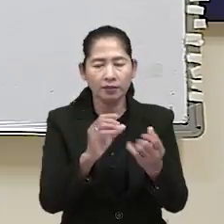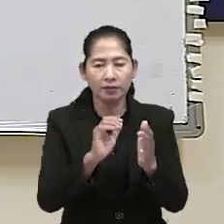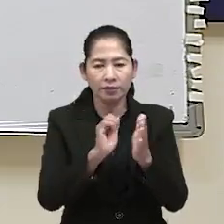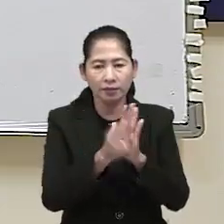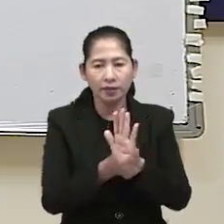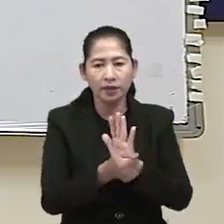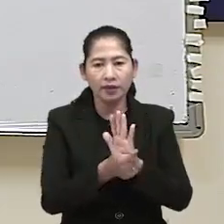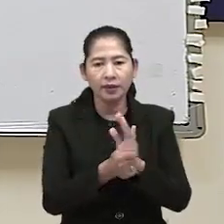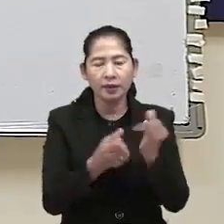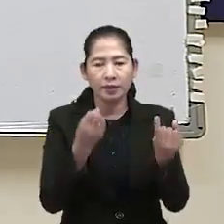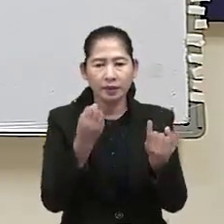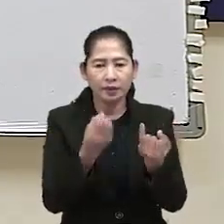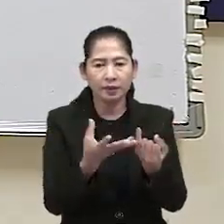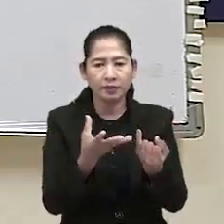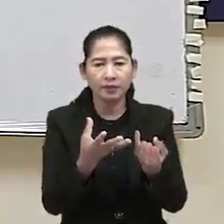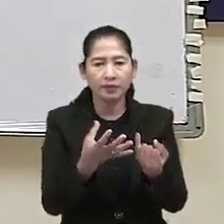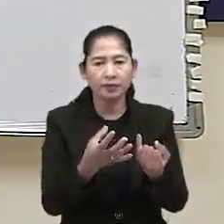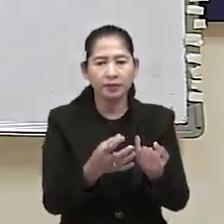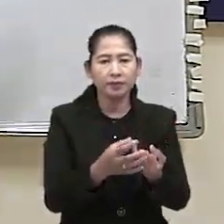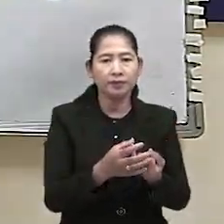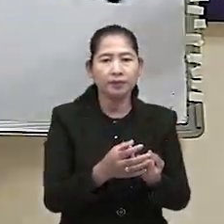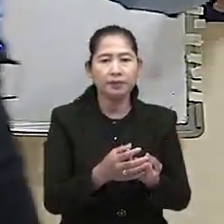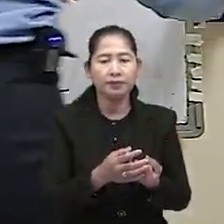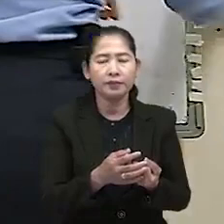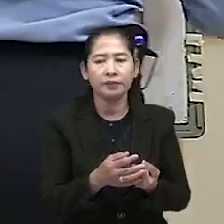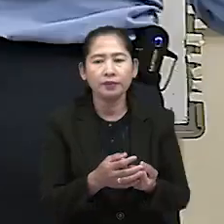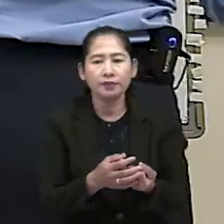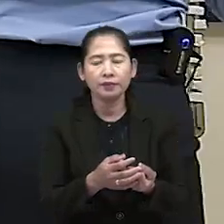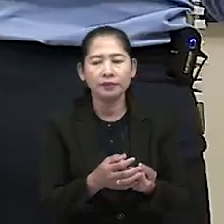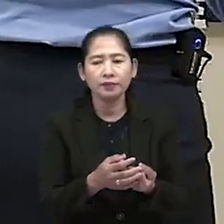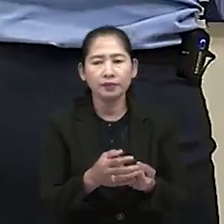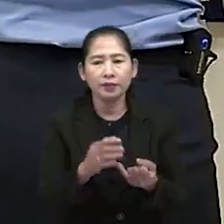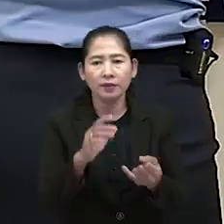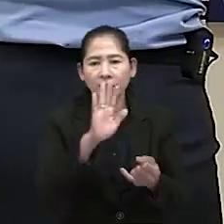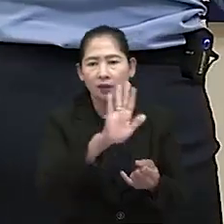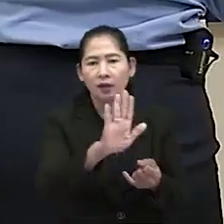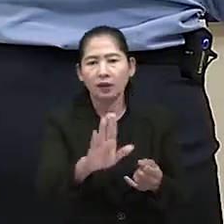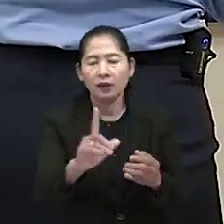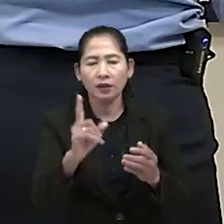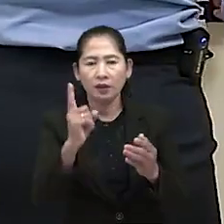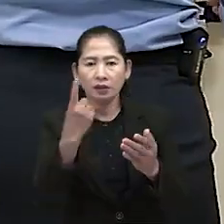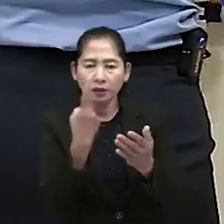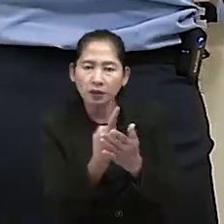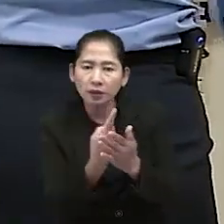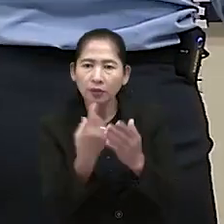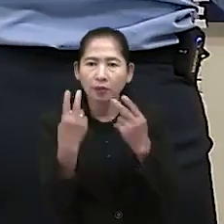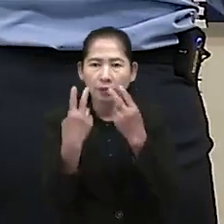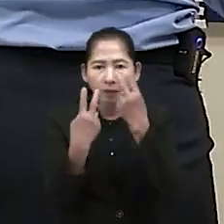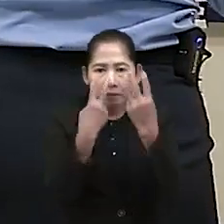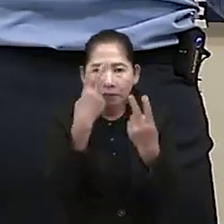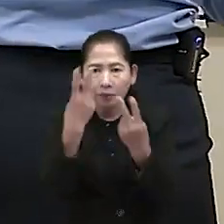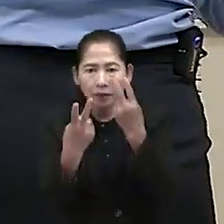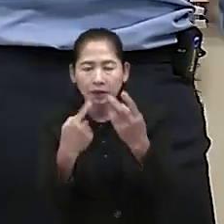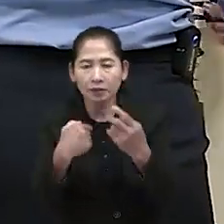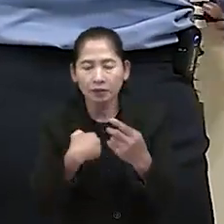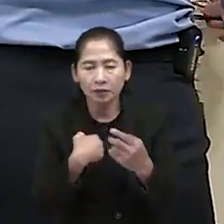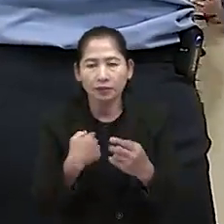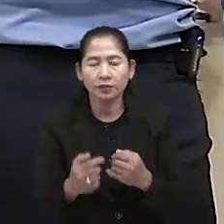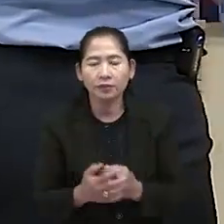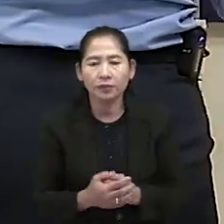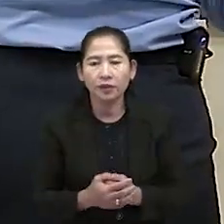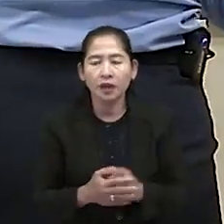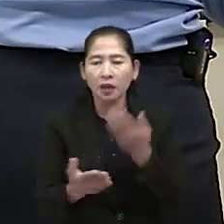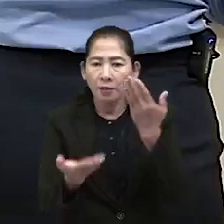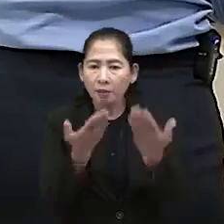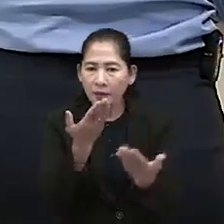ងពេលវេលានៃការចិញ្ចឹមសំកូនចូលរួមតាមដានជាមួយអ្នកគ្រូកូន